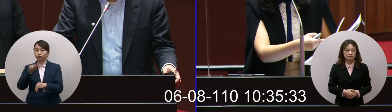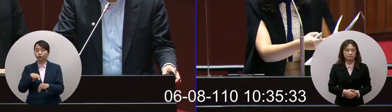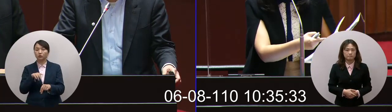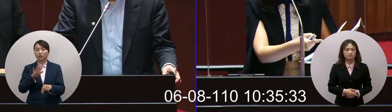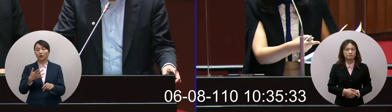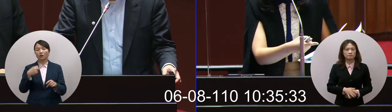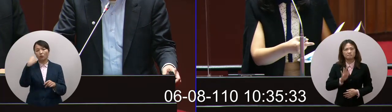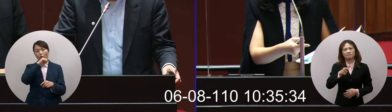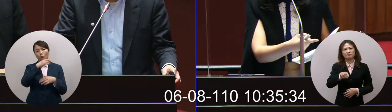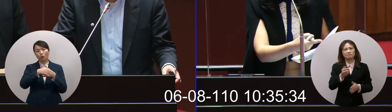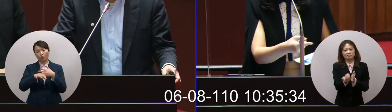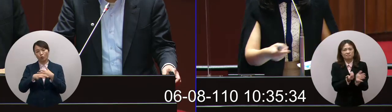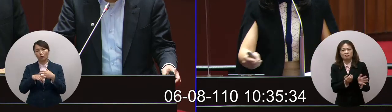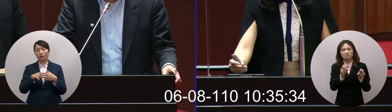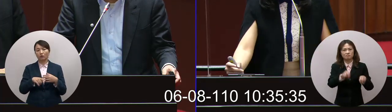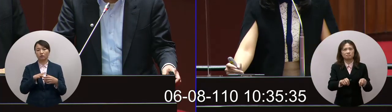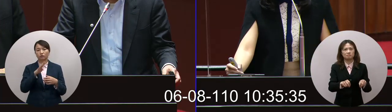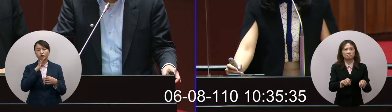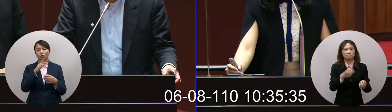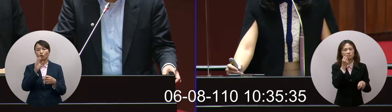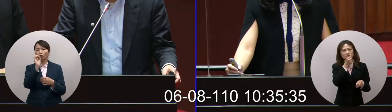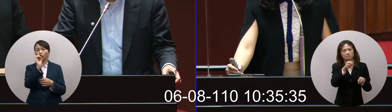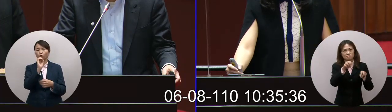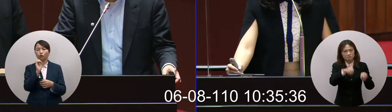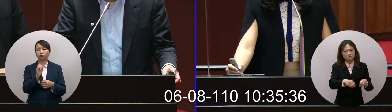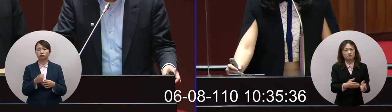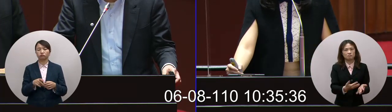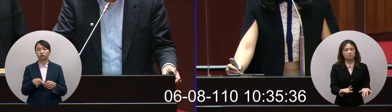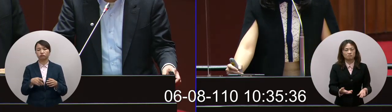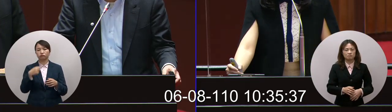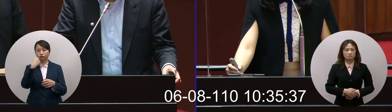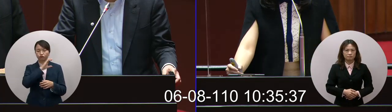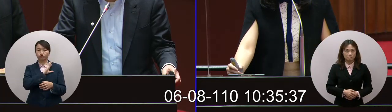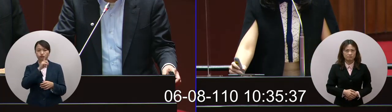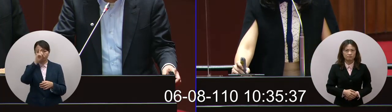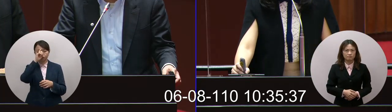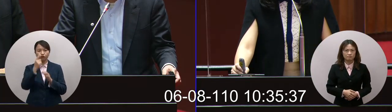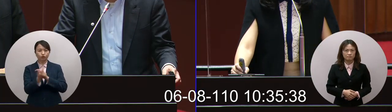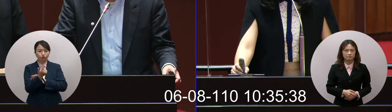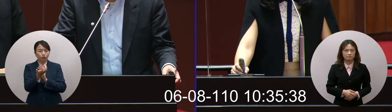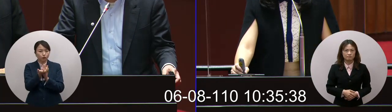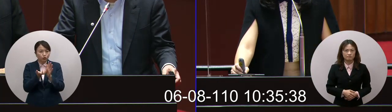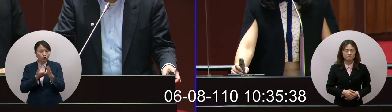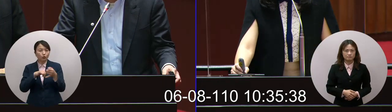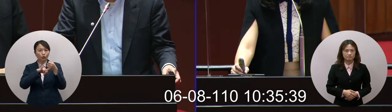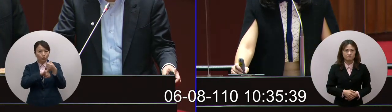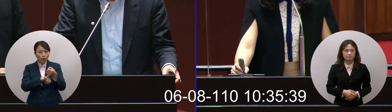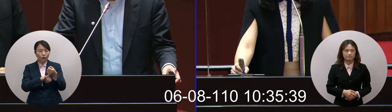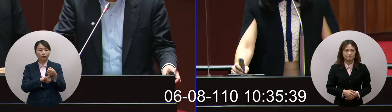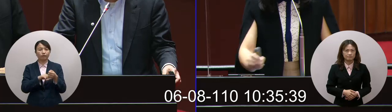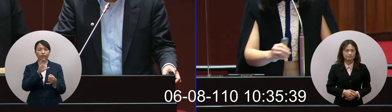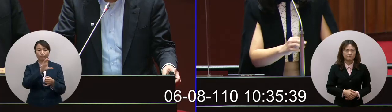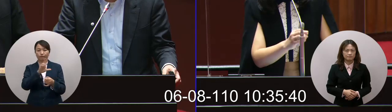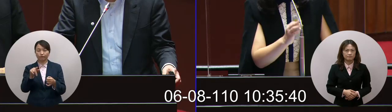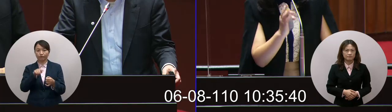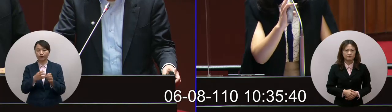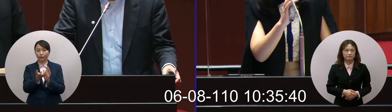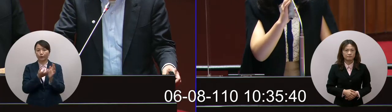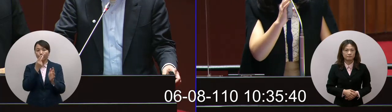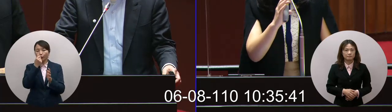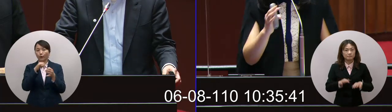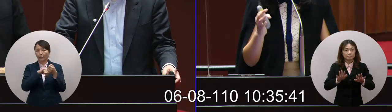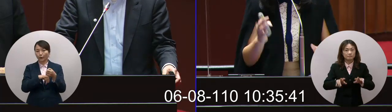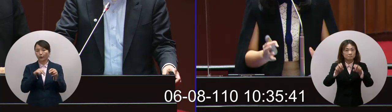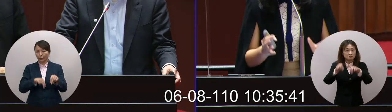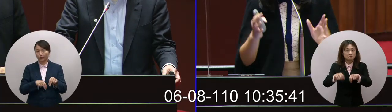你就签了， 一剂疫苗都没有了，所以我们当然都是用预采购的方式。预采购， 你今天